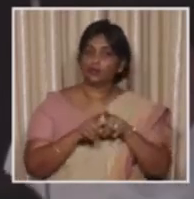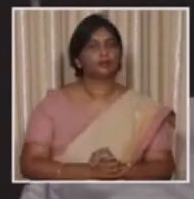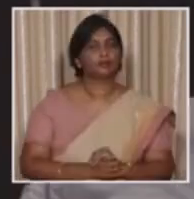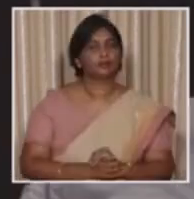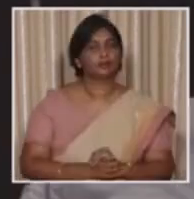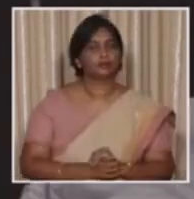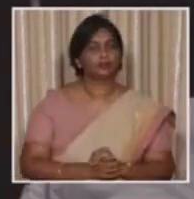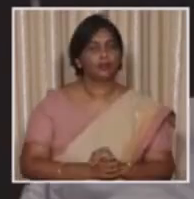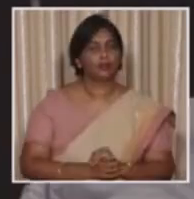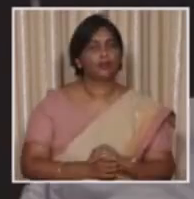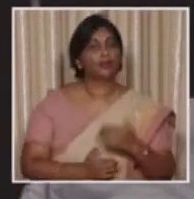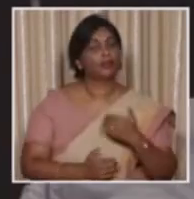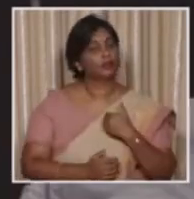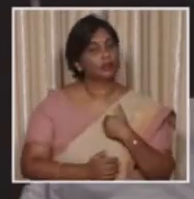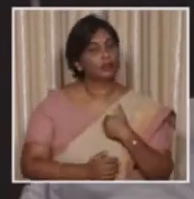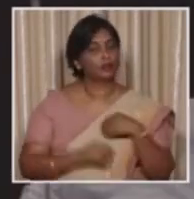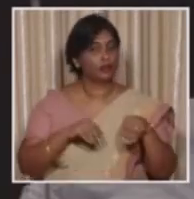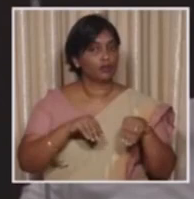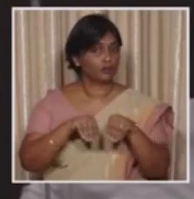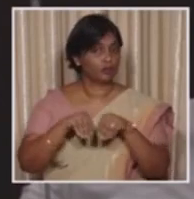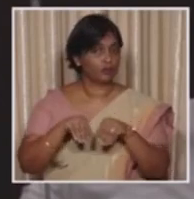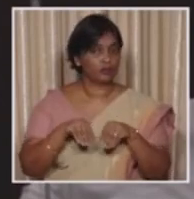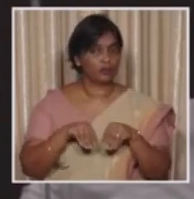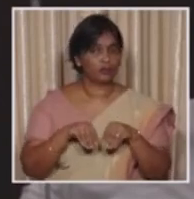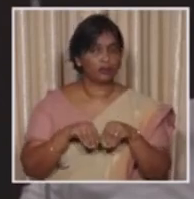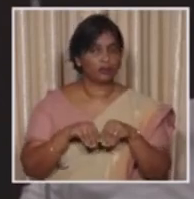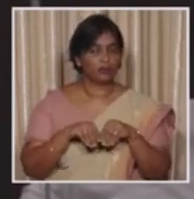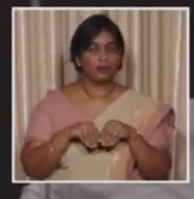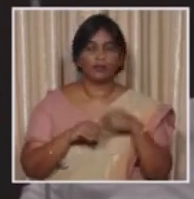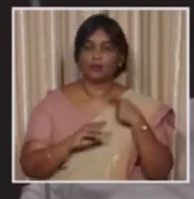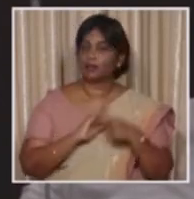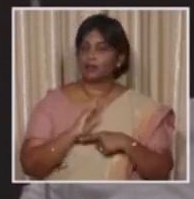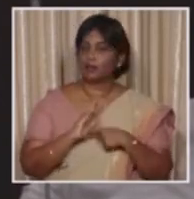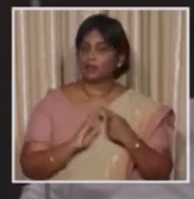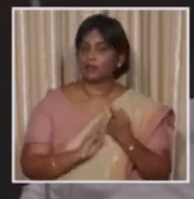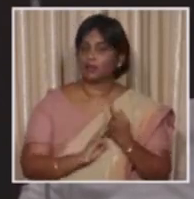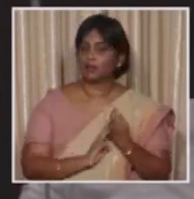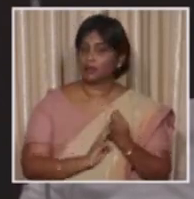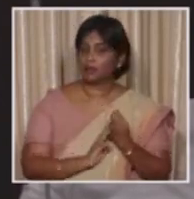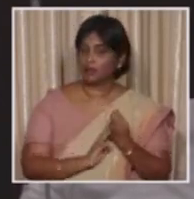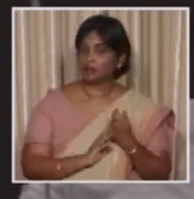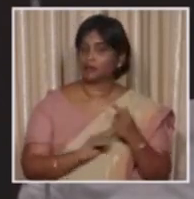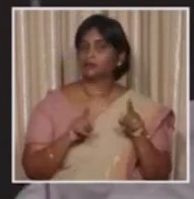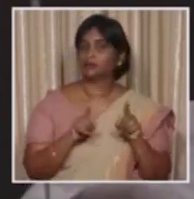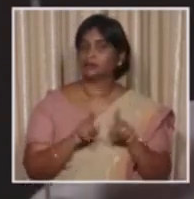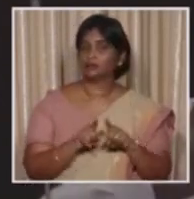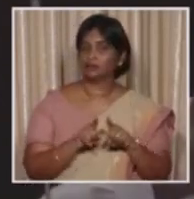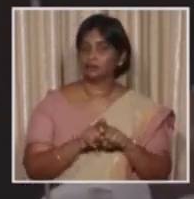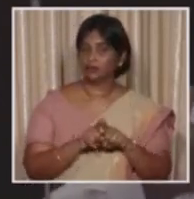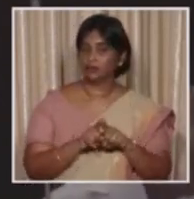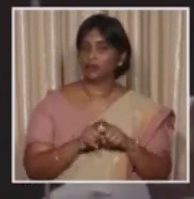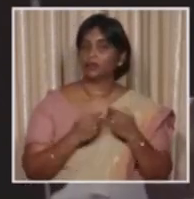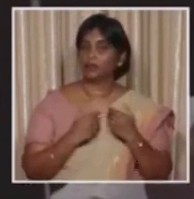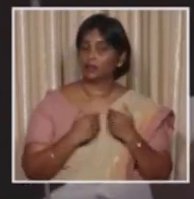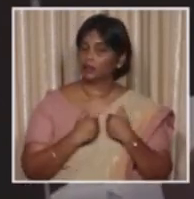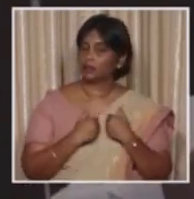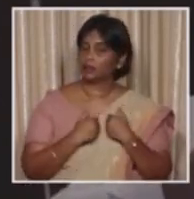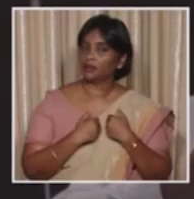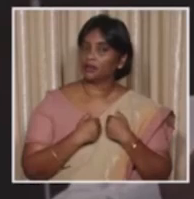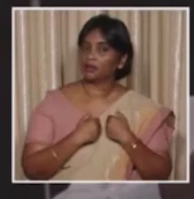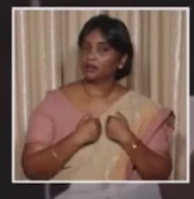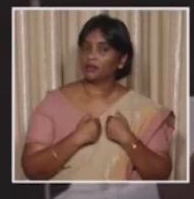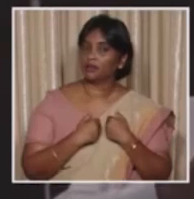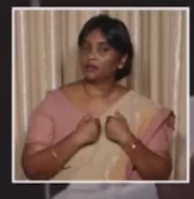சார்பில் விவசாயிகள் இன்றைக்கு இந்த நாட்டினுடைய பொருளாதாரத்தையும் அதே நேரம் இன்றைக்கு எங்களுடைய உணவு பாதுகாப்பையும் பார்த்துக்